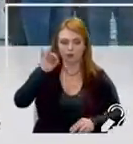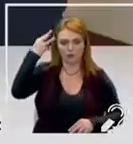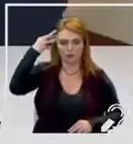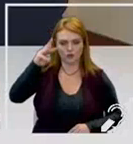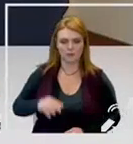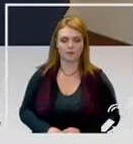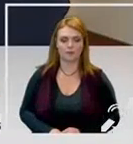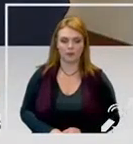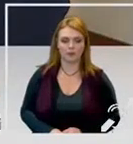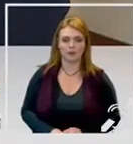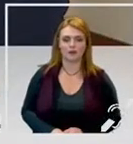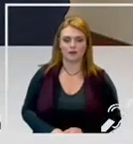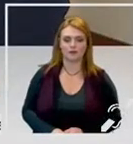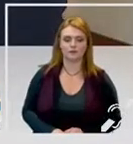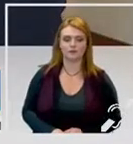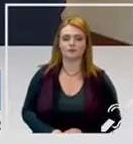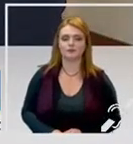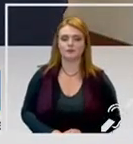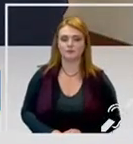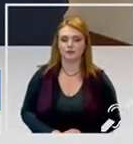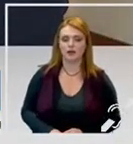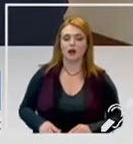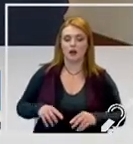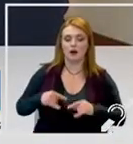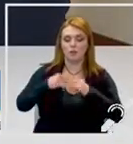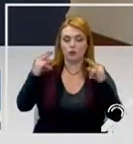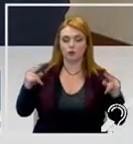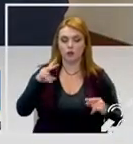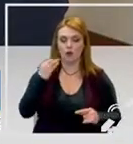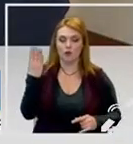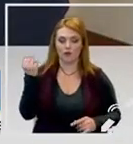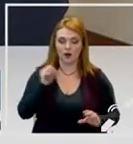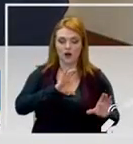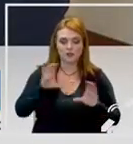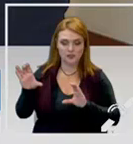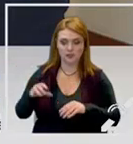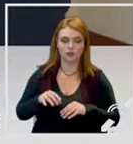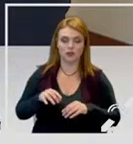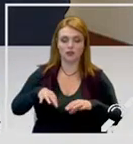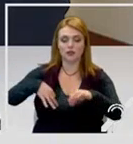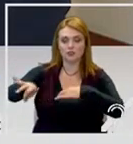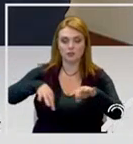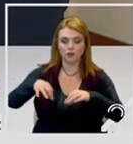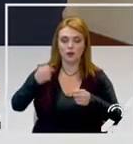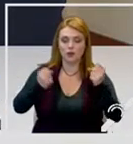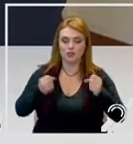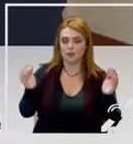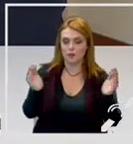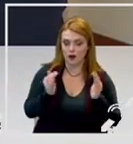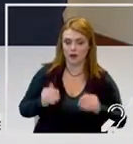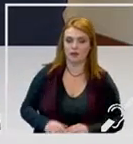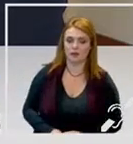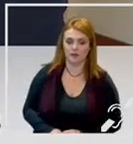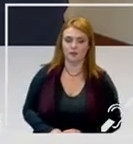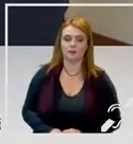Leova Bumbăta este un pod de pontoane care asigură traversarea mașinilor mici, dar încă nu este un pod